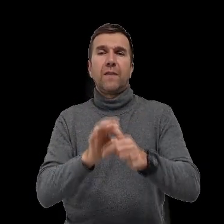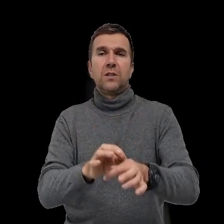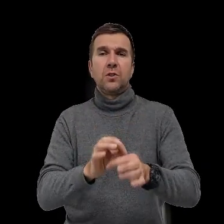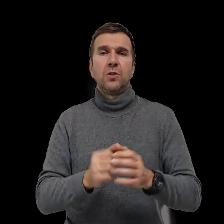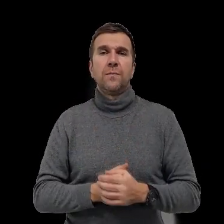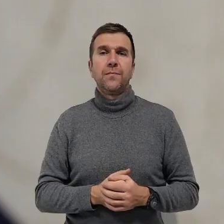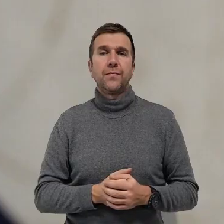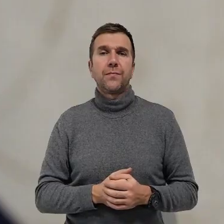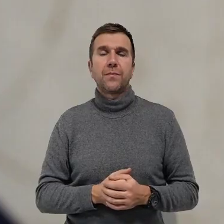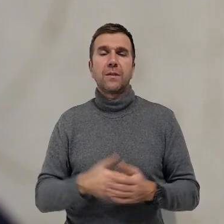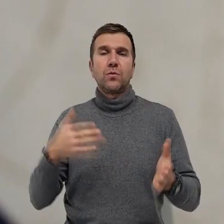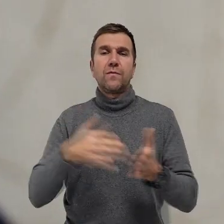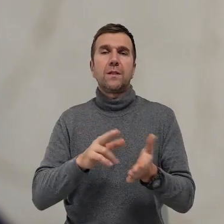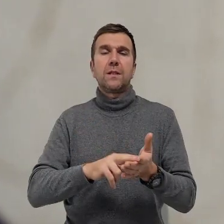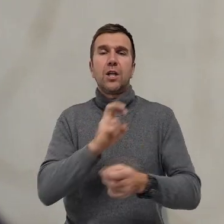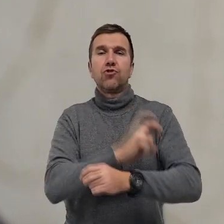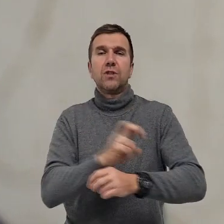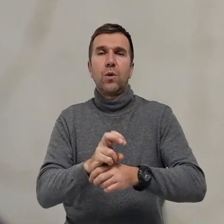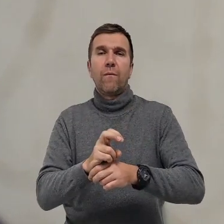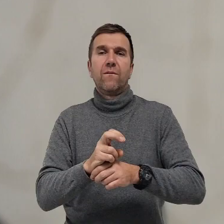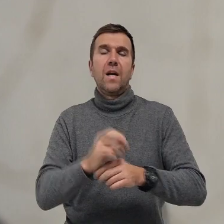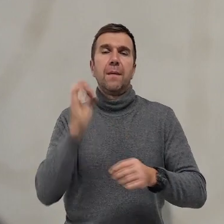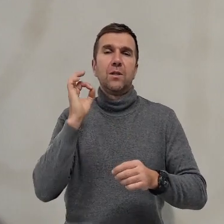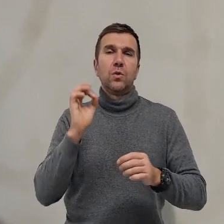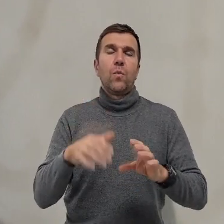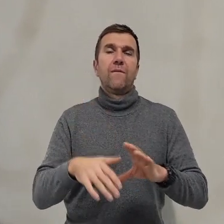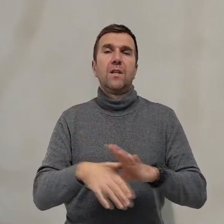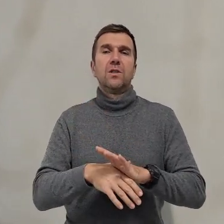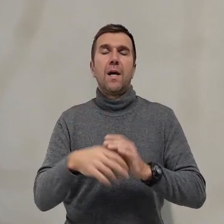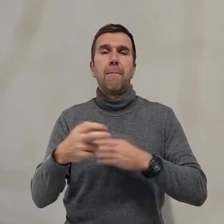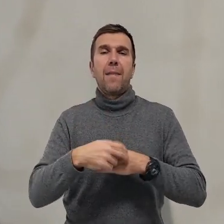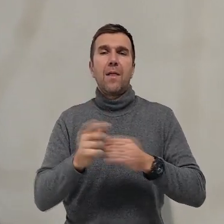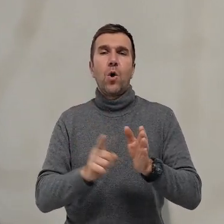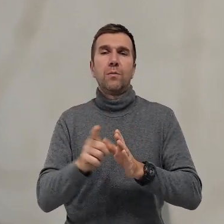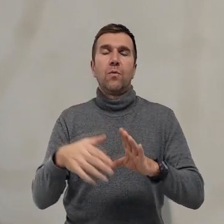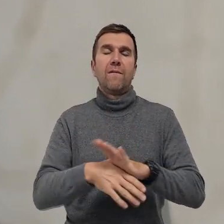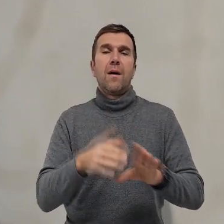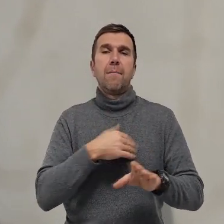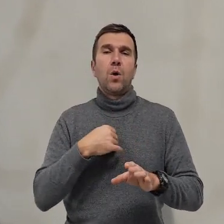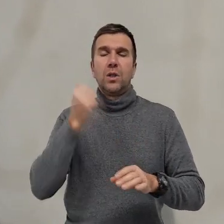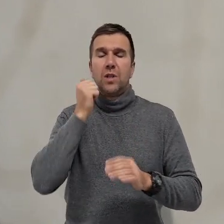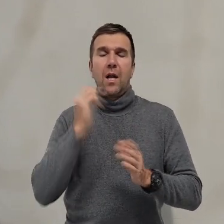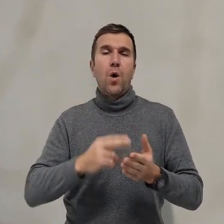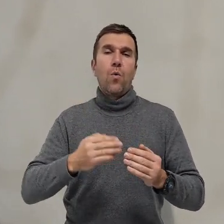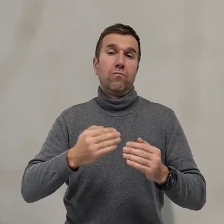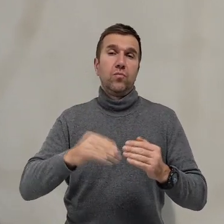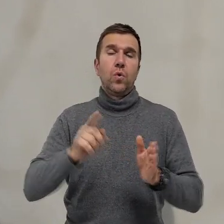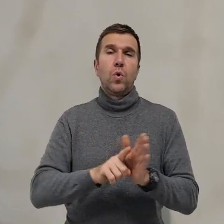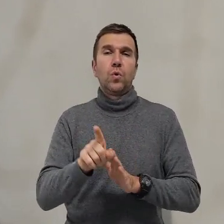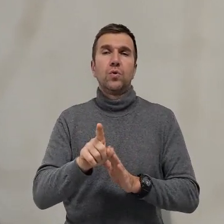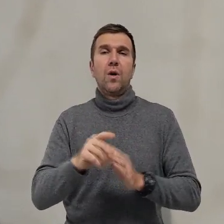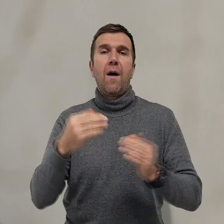poprowadzić. Zapotrzebowanie na inżynierów i na specjalistów z branży badań kosmicznych w Polsce ciągle rośnie w związku